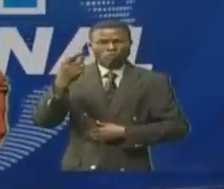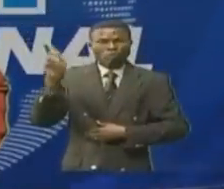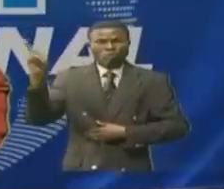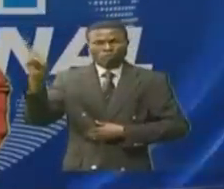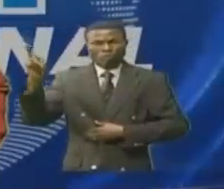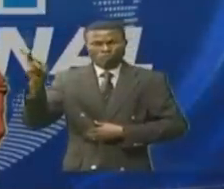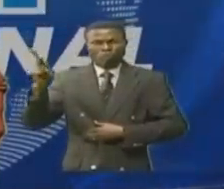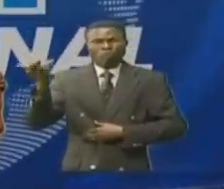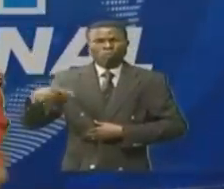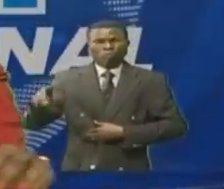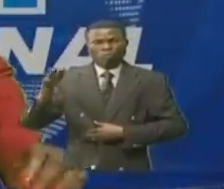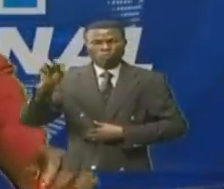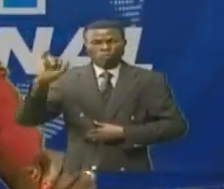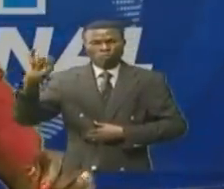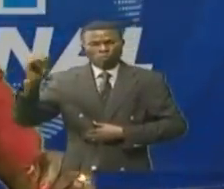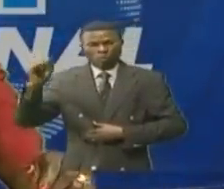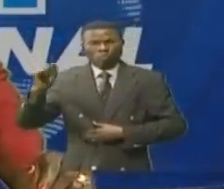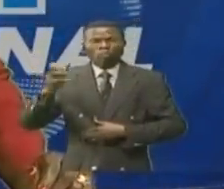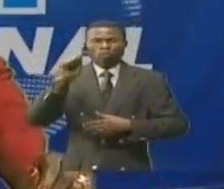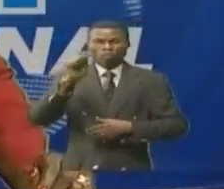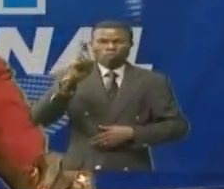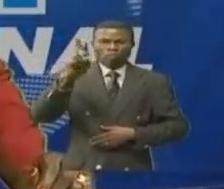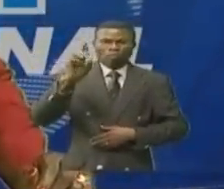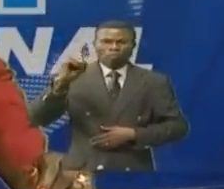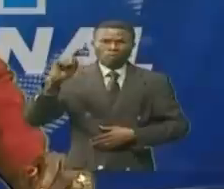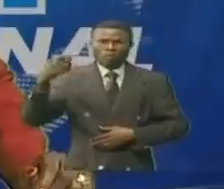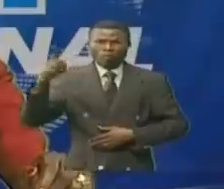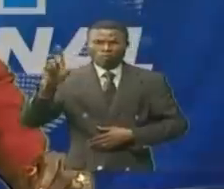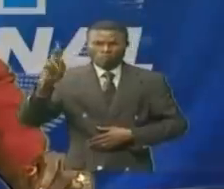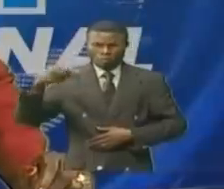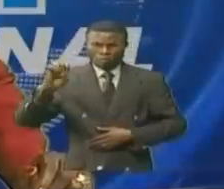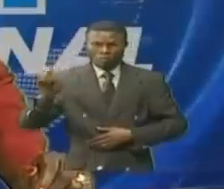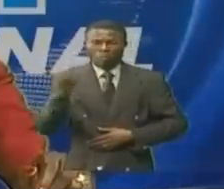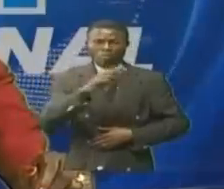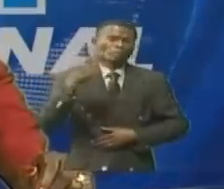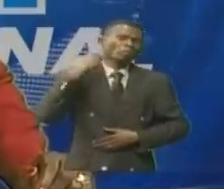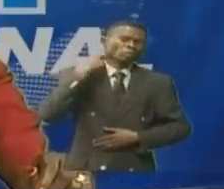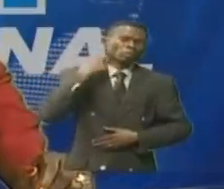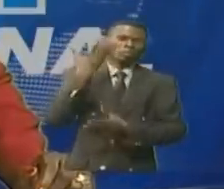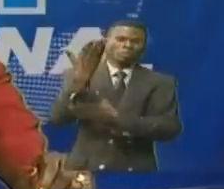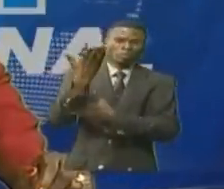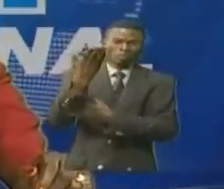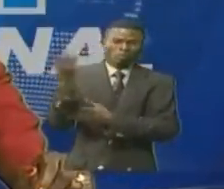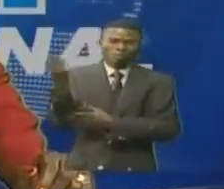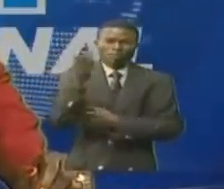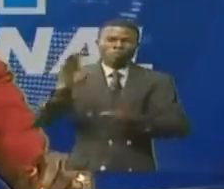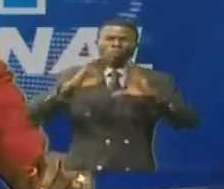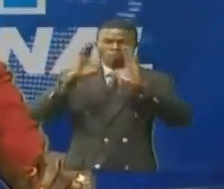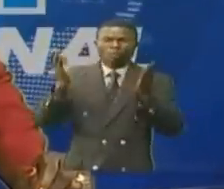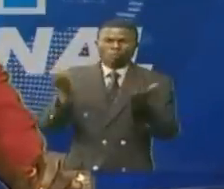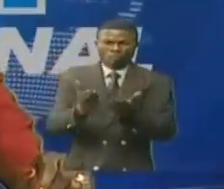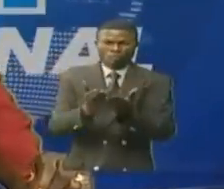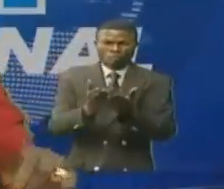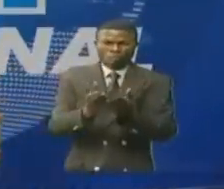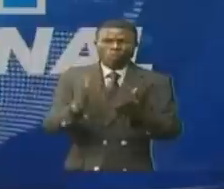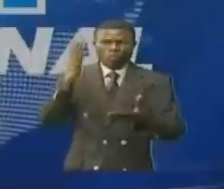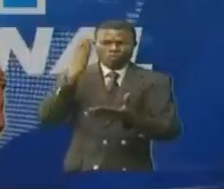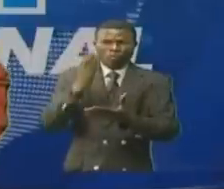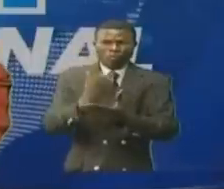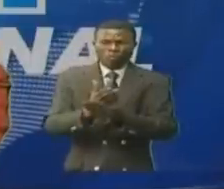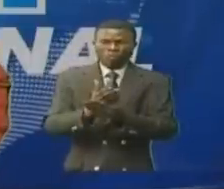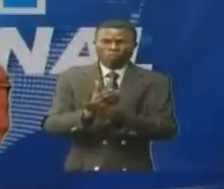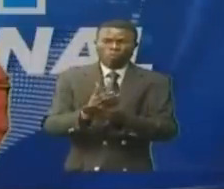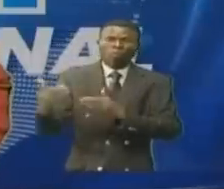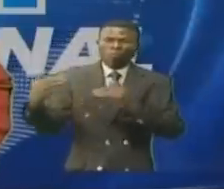province du Maïndombé, Adolphe Mozito s'est rendu à Kenge. Le président du Nouvel Élan a invité les deux communautés à enterrer la hache